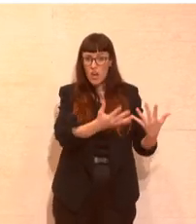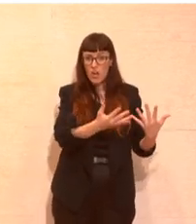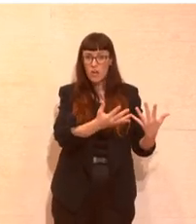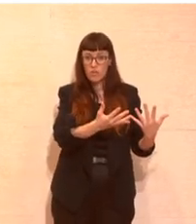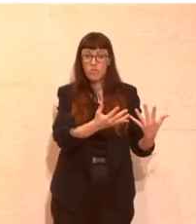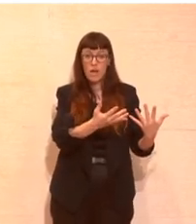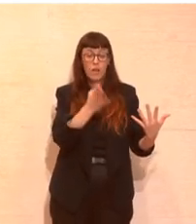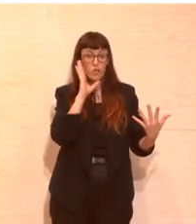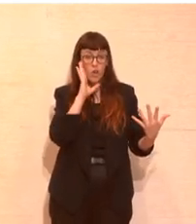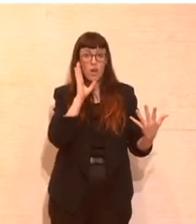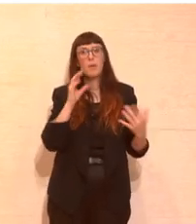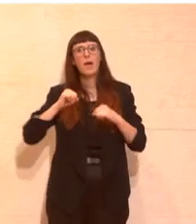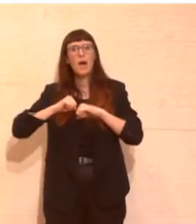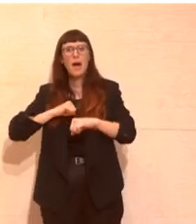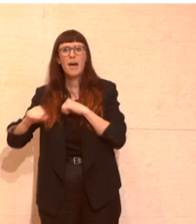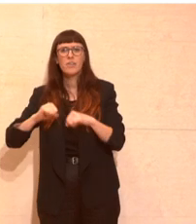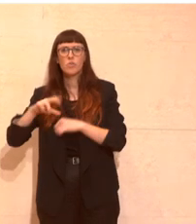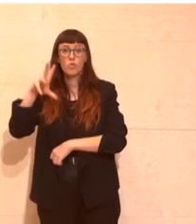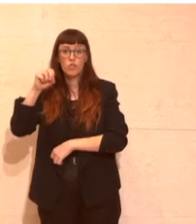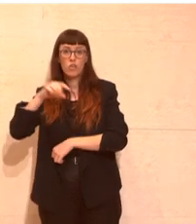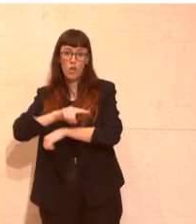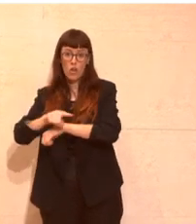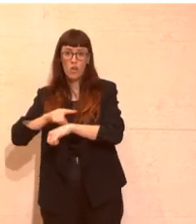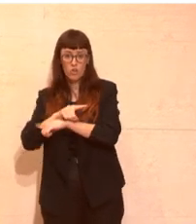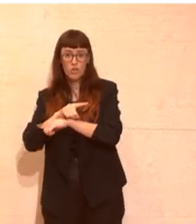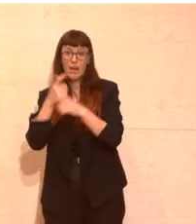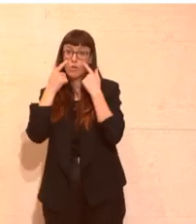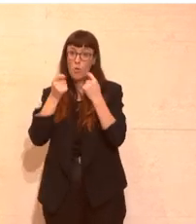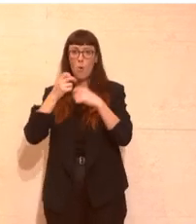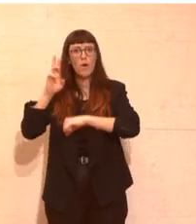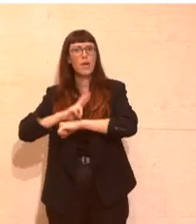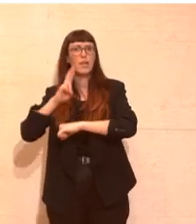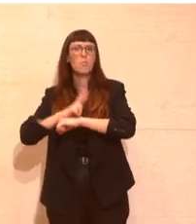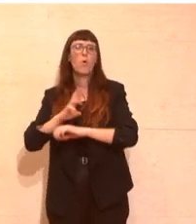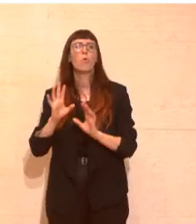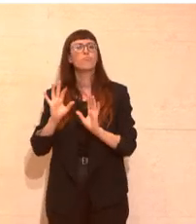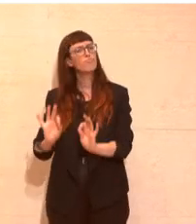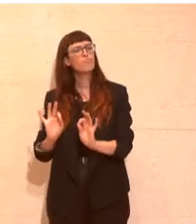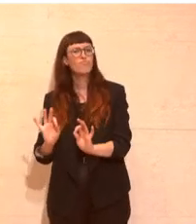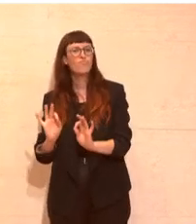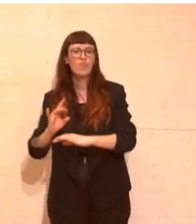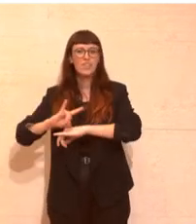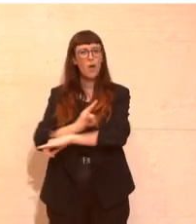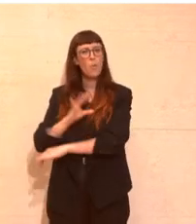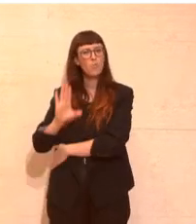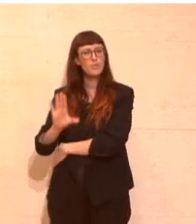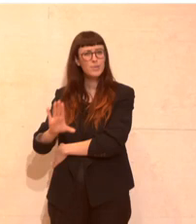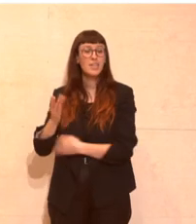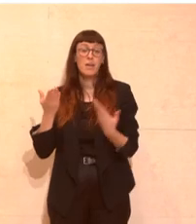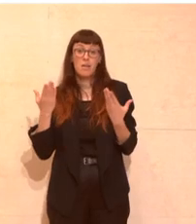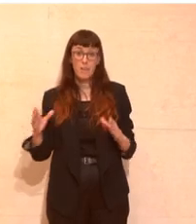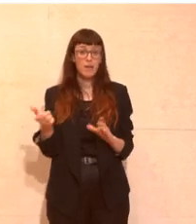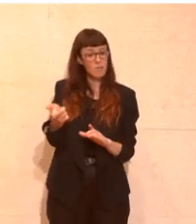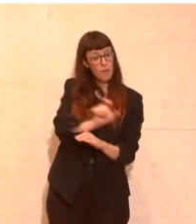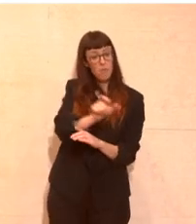heures consécutives, au rythme d'un escargot. Donc ce n'est pas une activité très forte, mais en tout cas, il alterne une période